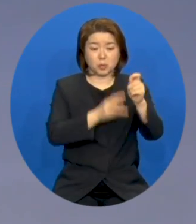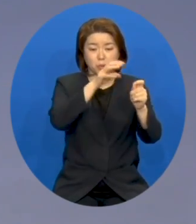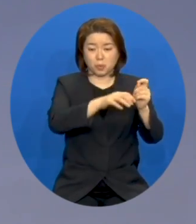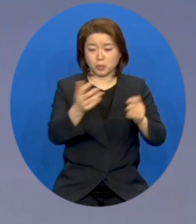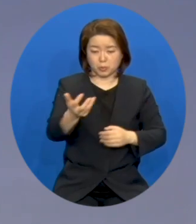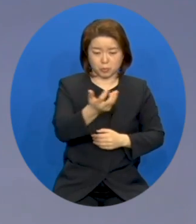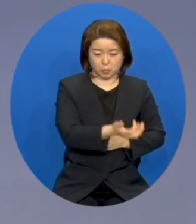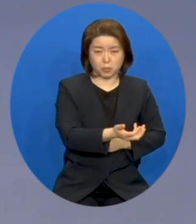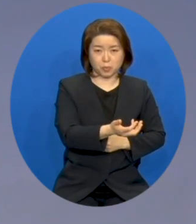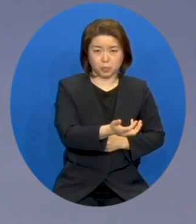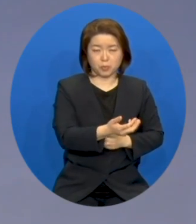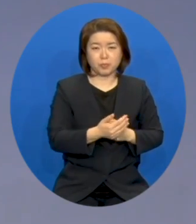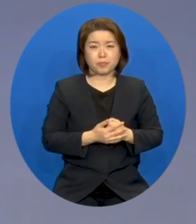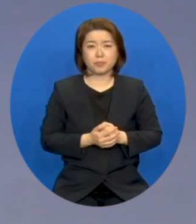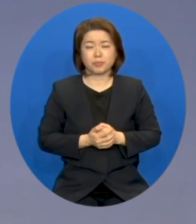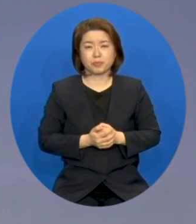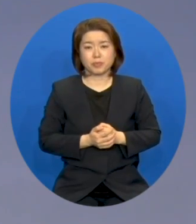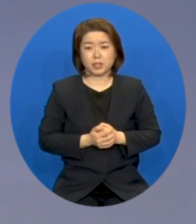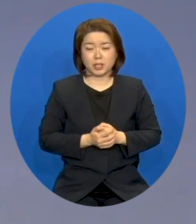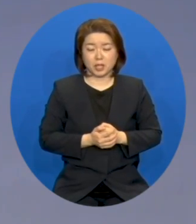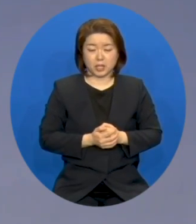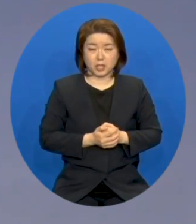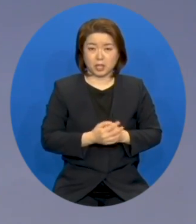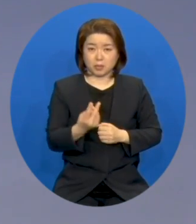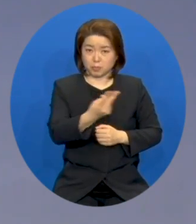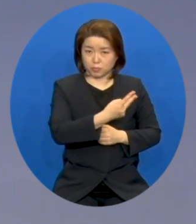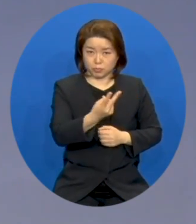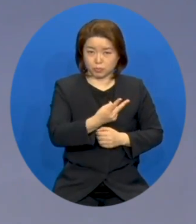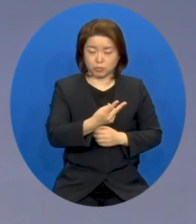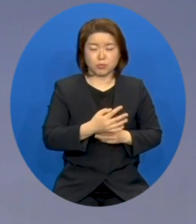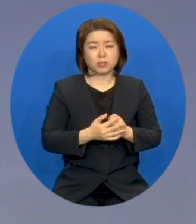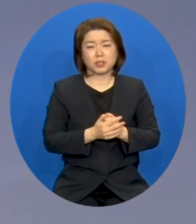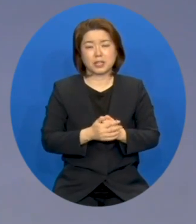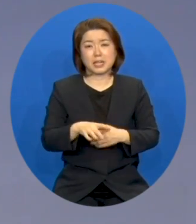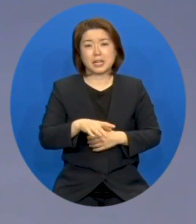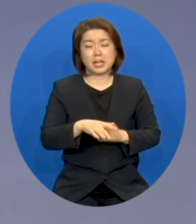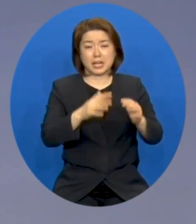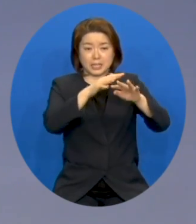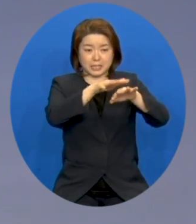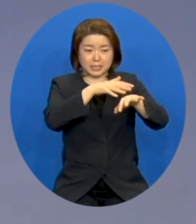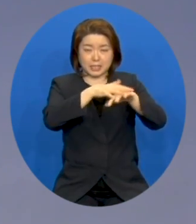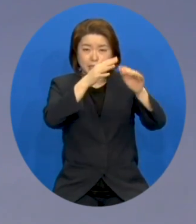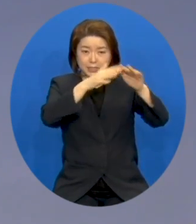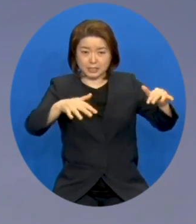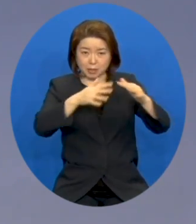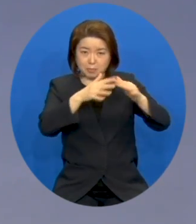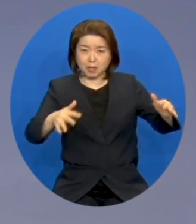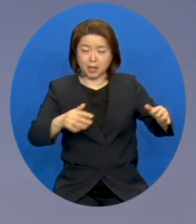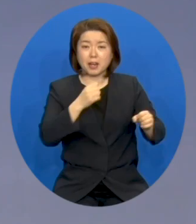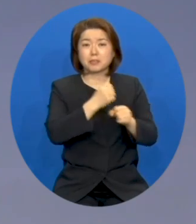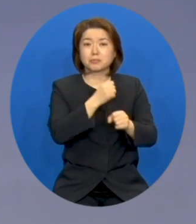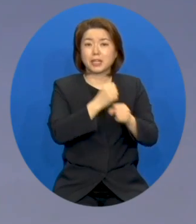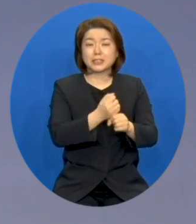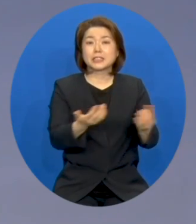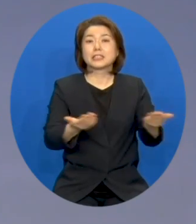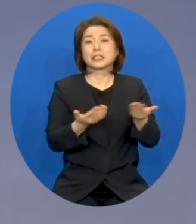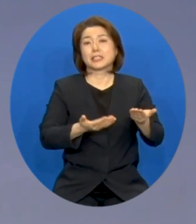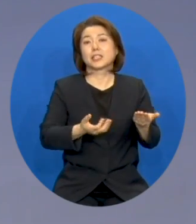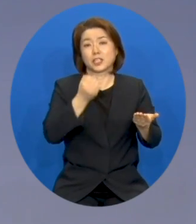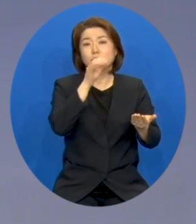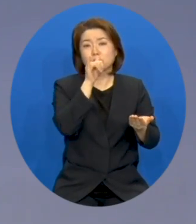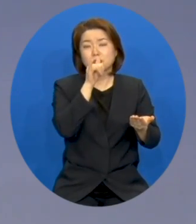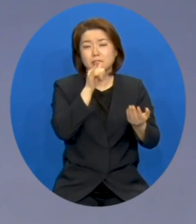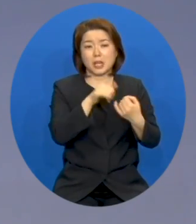왔습니다. 그런데 두 사람이 다 이 천막을 만드는 그런 직업을 가지고